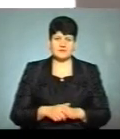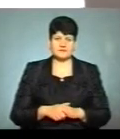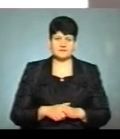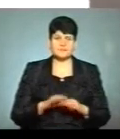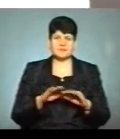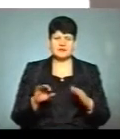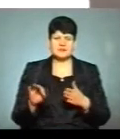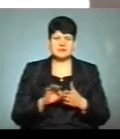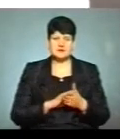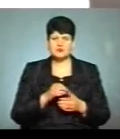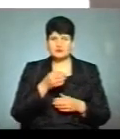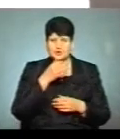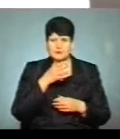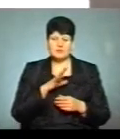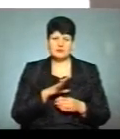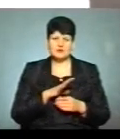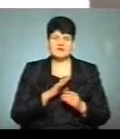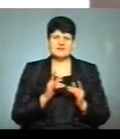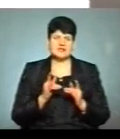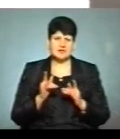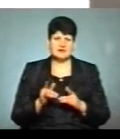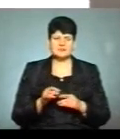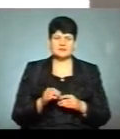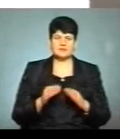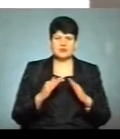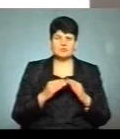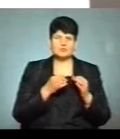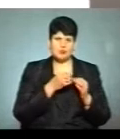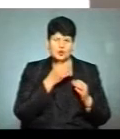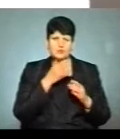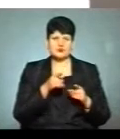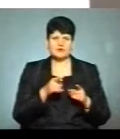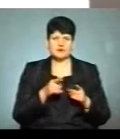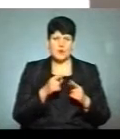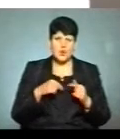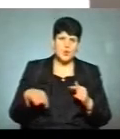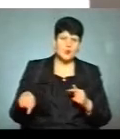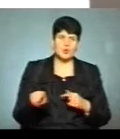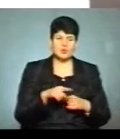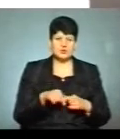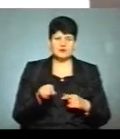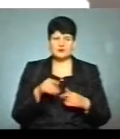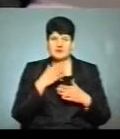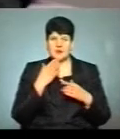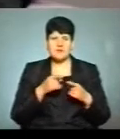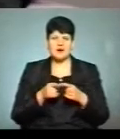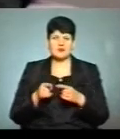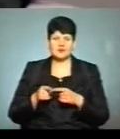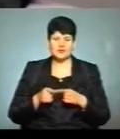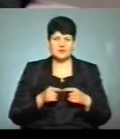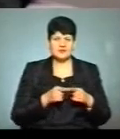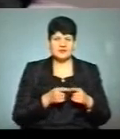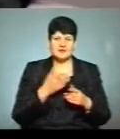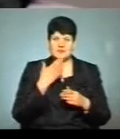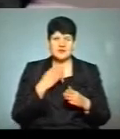Дітям відразу сподобалося, бо діти були в інтернаті, і дітям відразу будинок сподобався, що він круглий, і тут немає кутів, немає ставити в